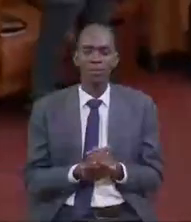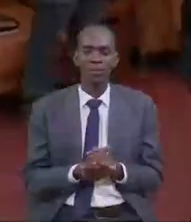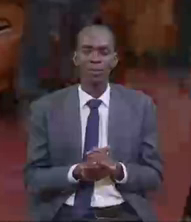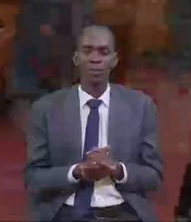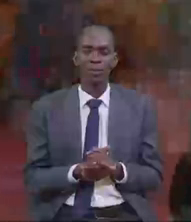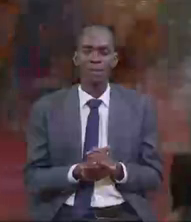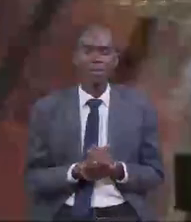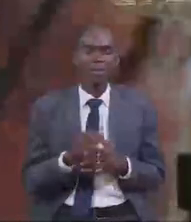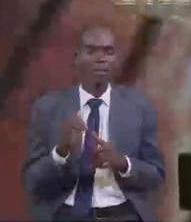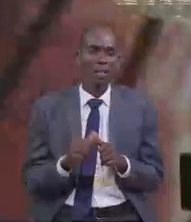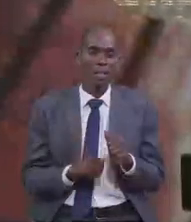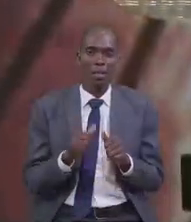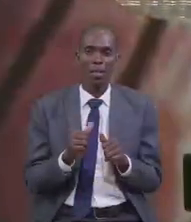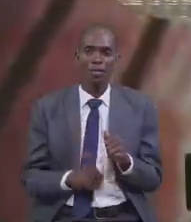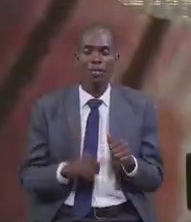Que toute